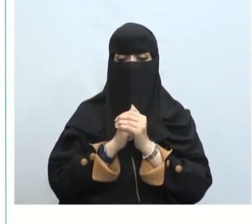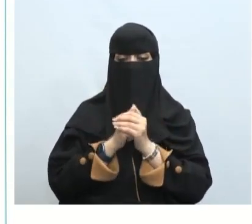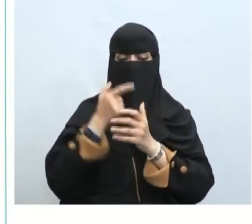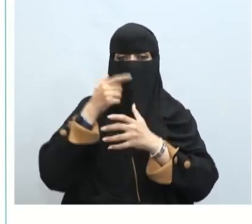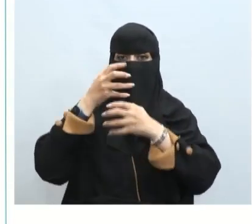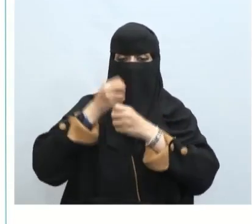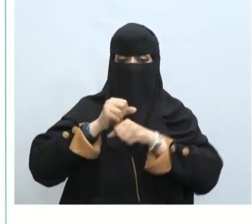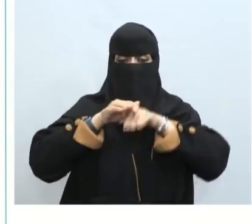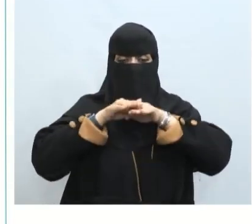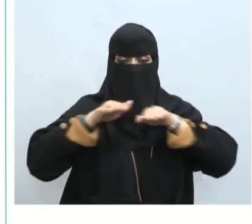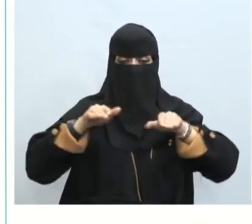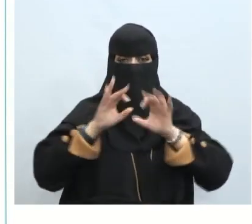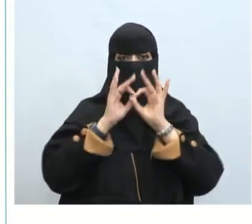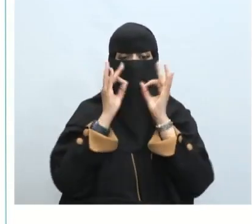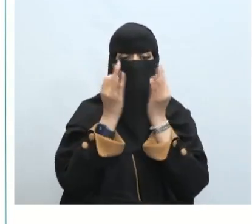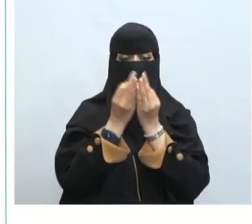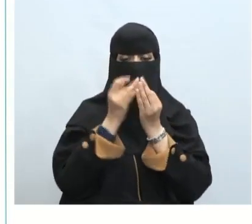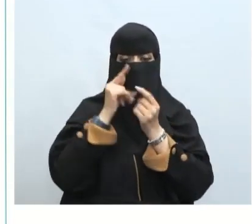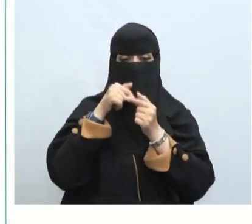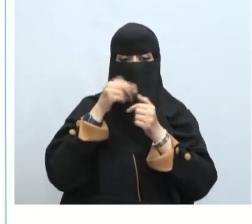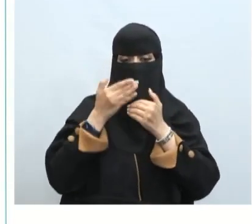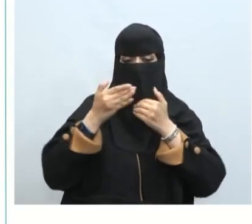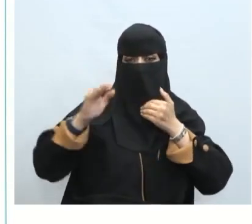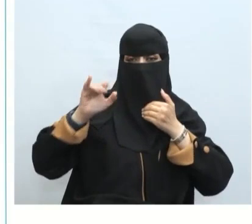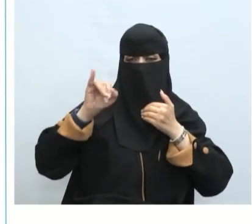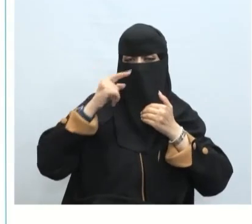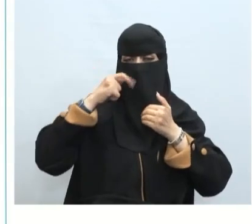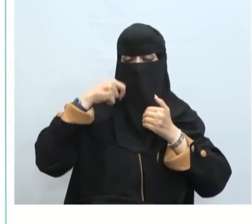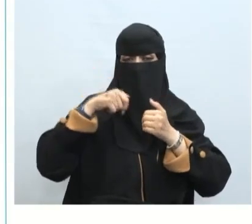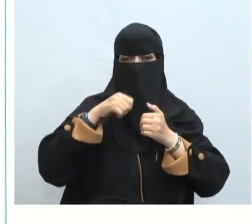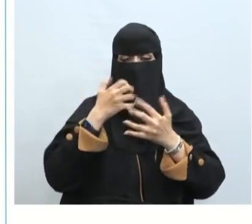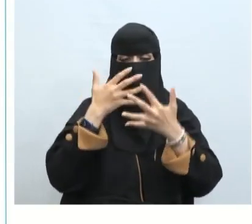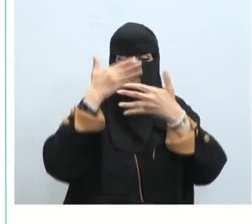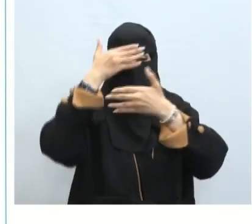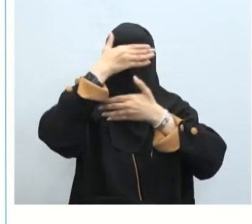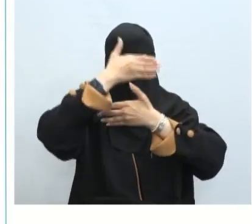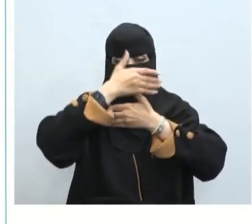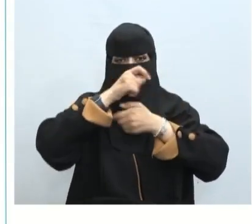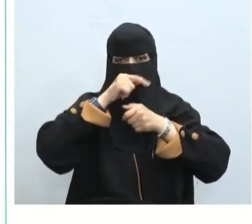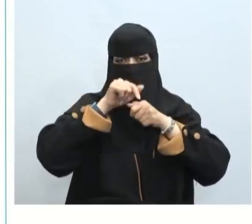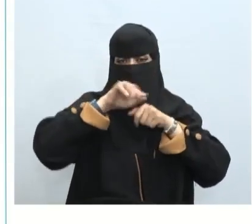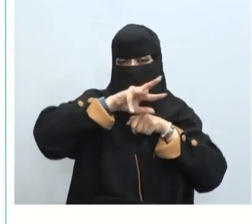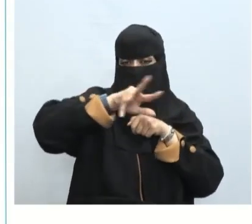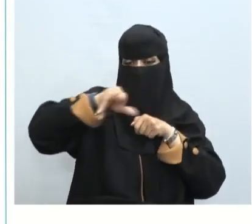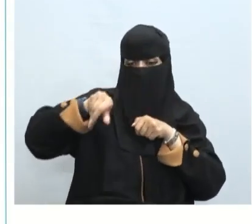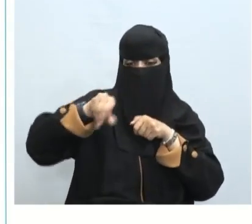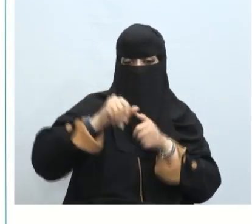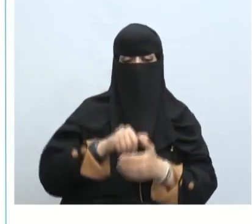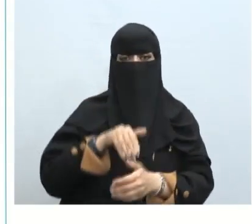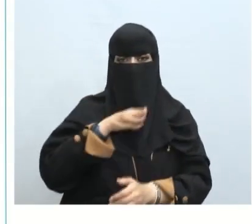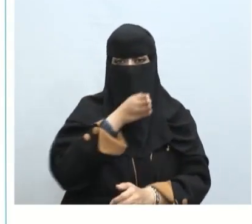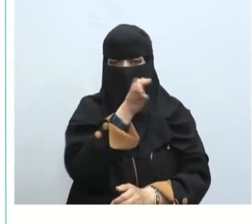ومن فوائد الانتماء للوطن تامين الاستقرار الاجتماعي الخالي من العنف